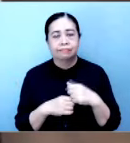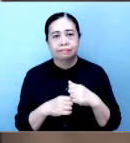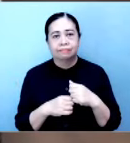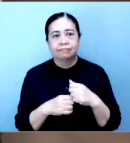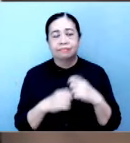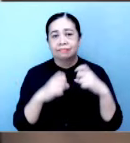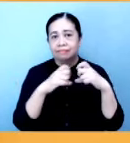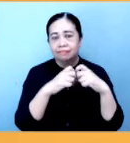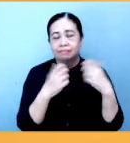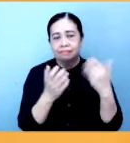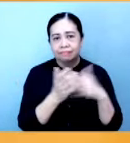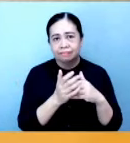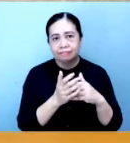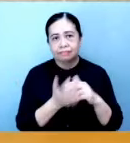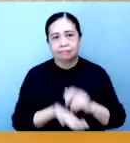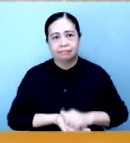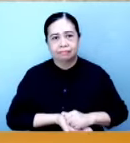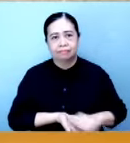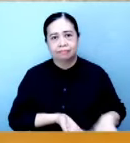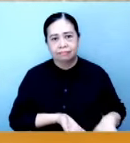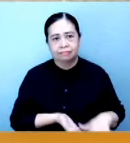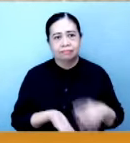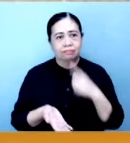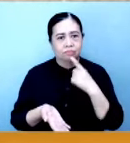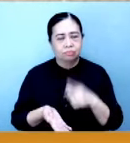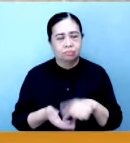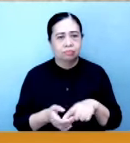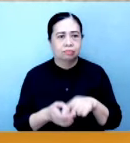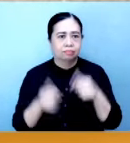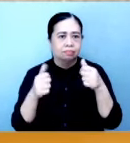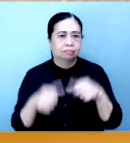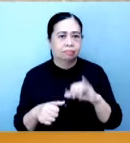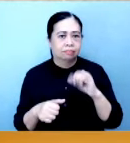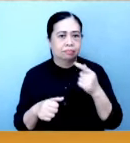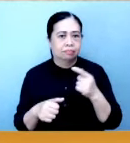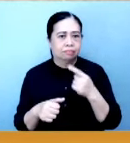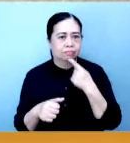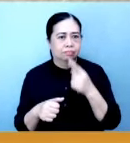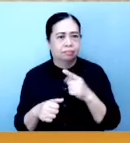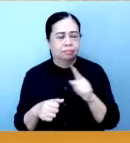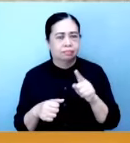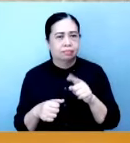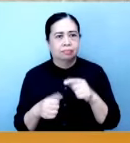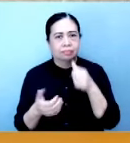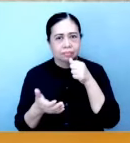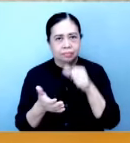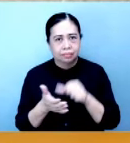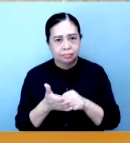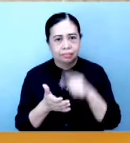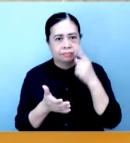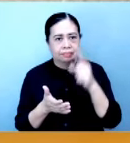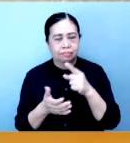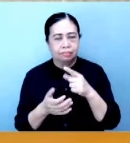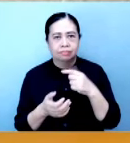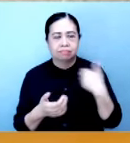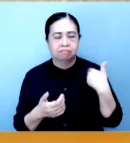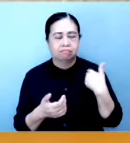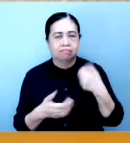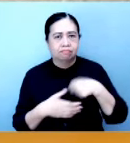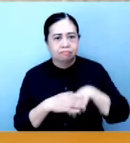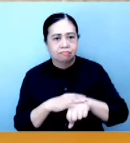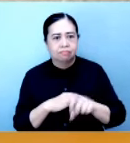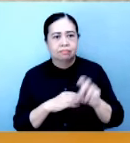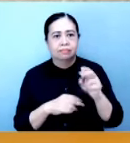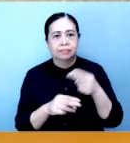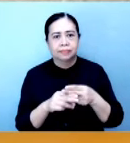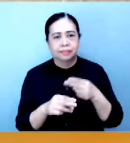siyang nakunan. Sa isang post sa Instagram, binahagi ni Heart ang isang liham para sa kanyang unborn child na pinangalanan